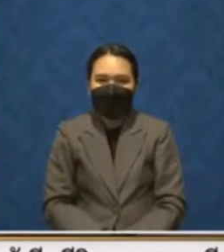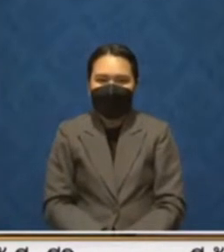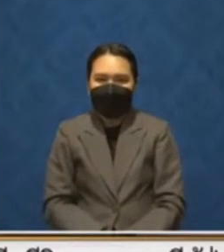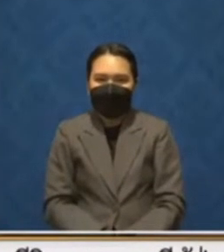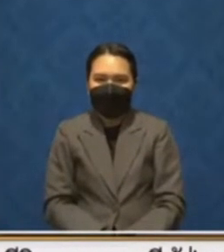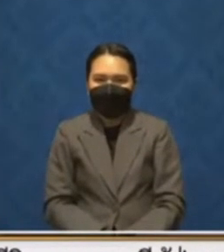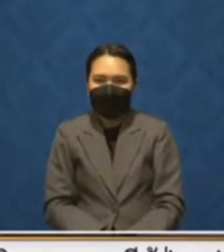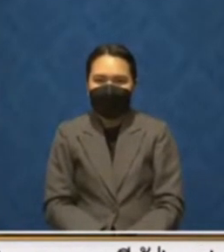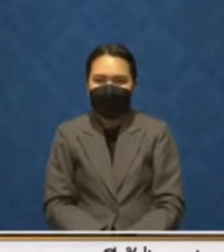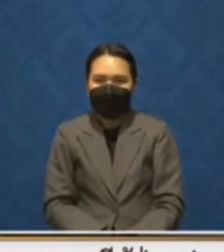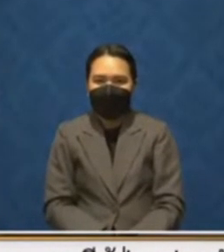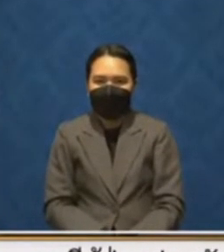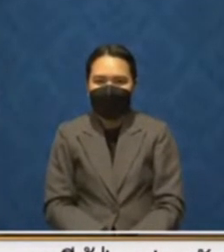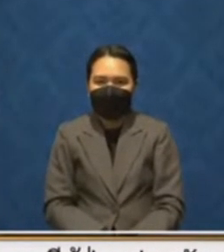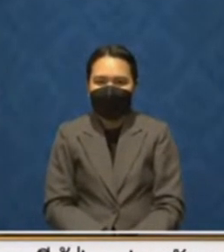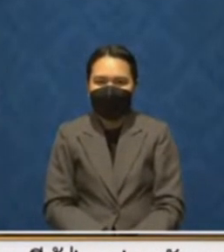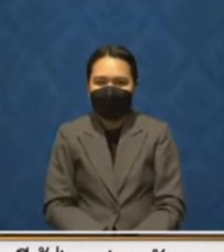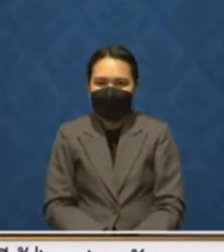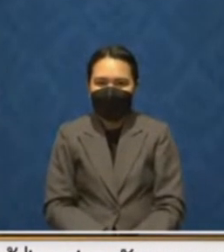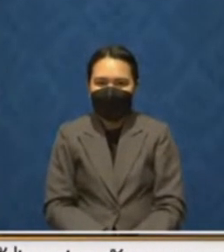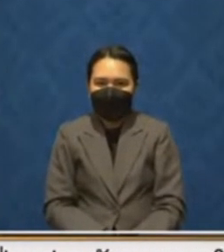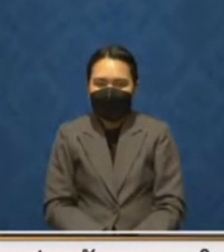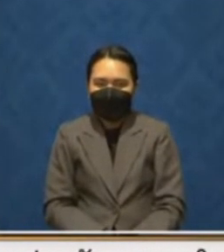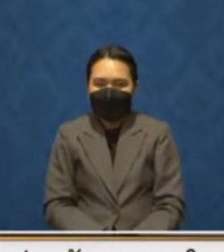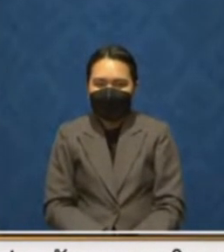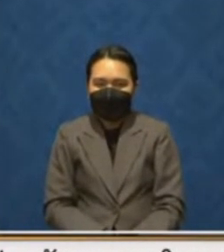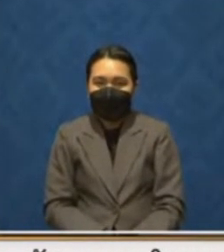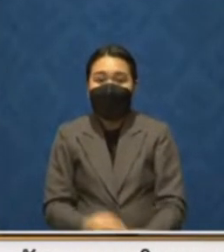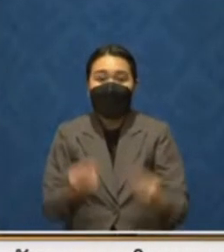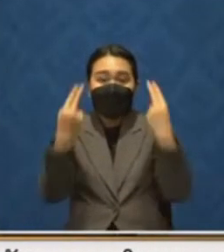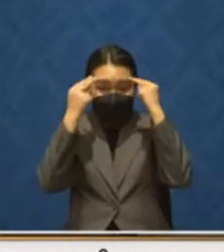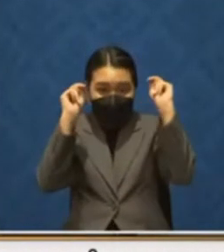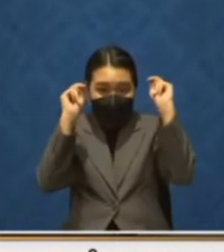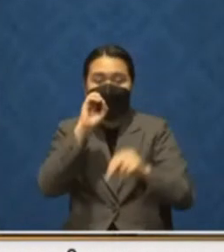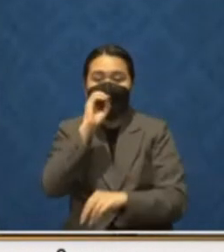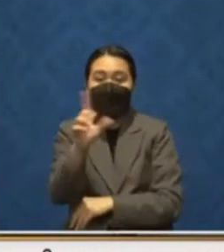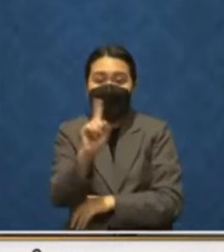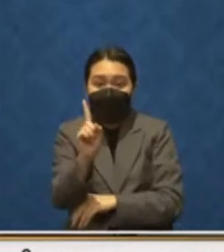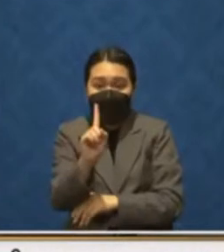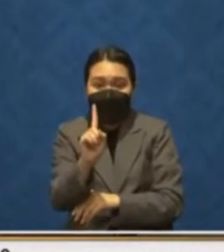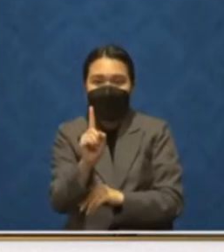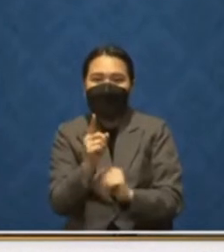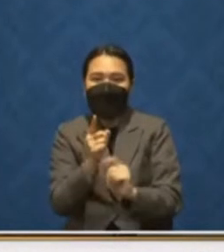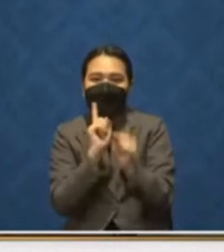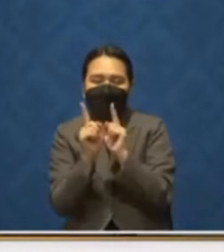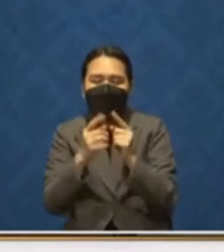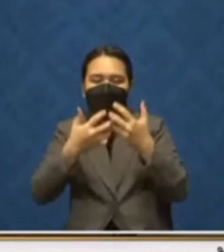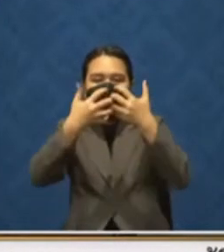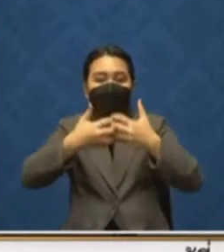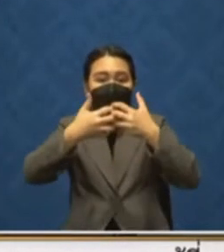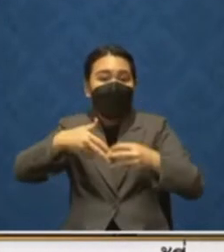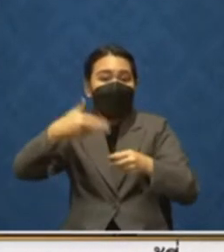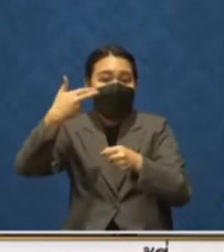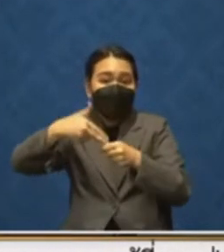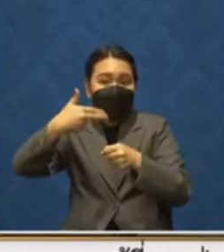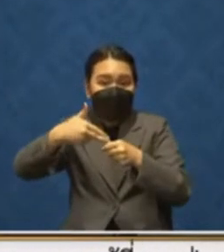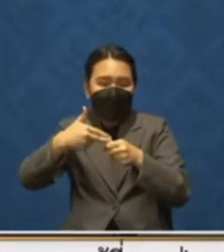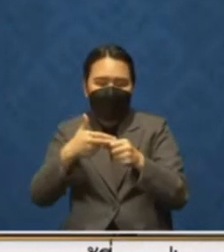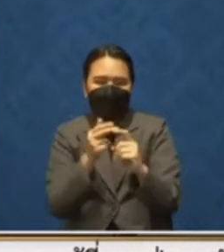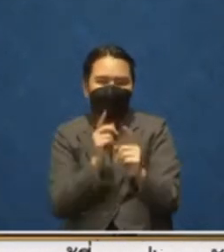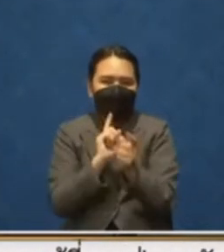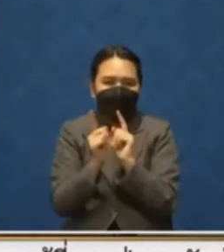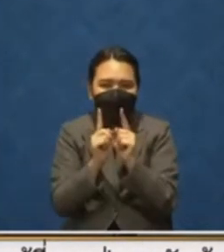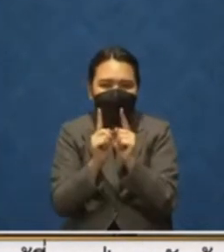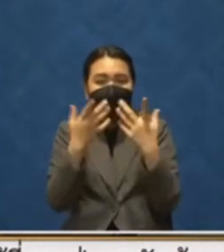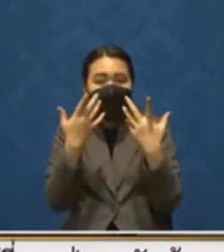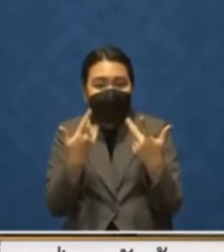ประทานอยู่ตรงกับที่ท่านนายกรัฐมนตรีบอกว่าจะเจรจาค่าลงกันทำมา